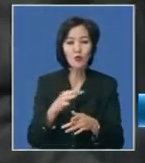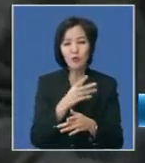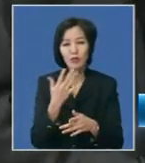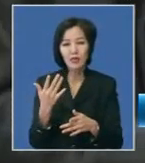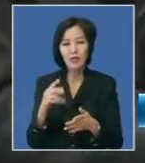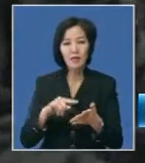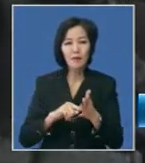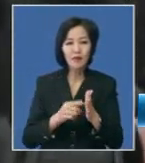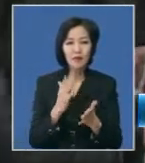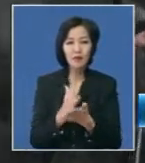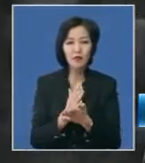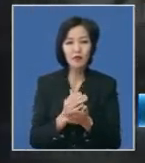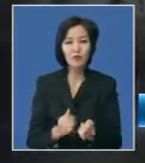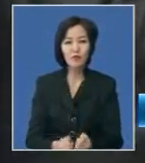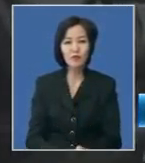көздеген.